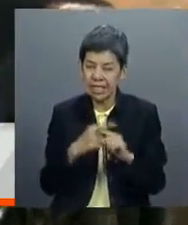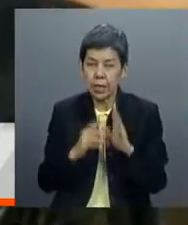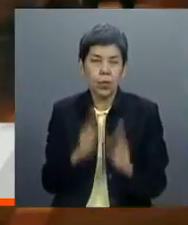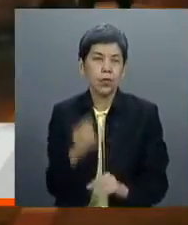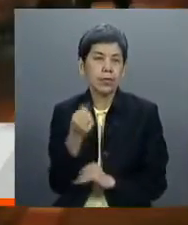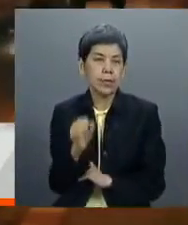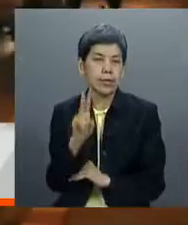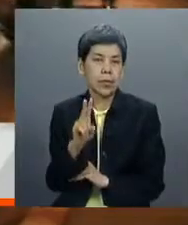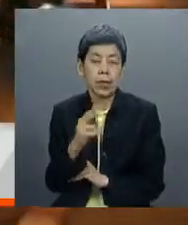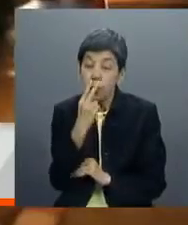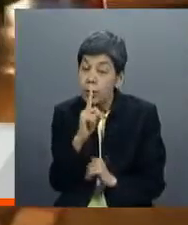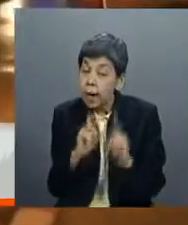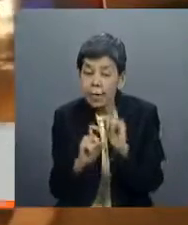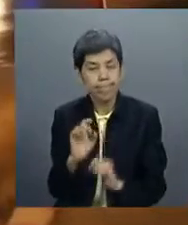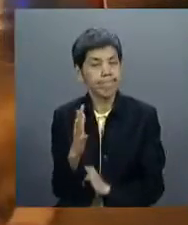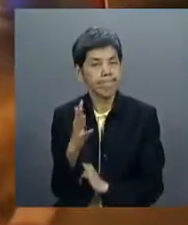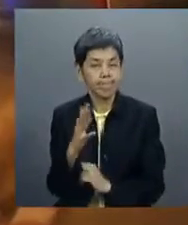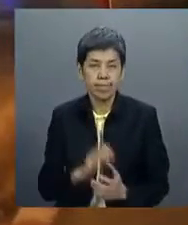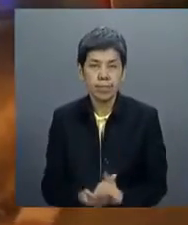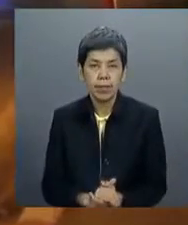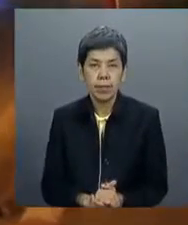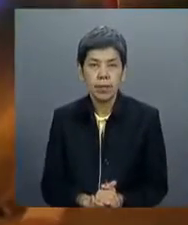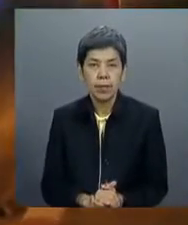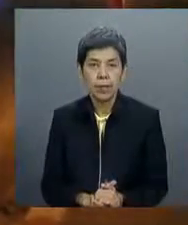12คนและยังไม่มีผู้เสียชีวิต